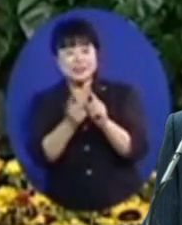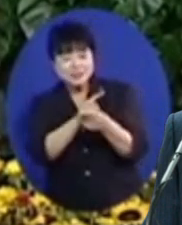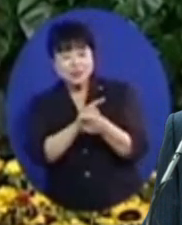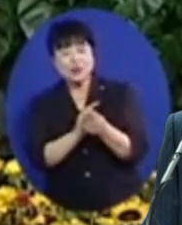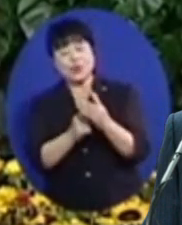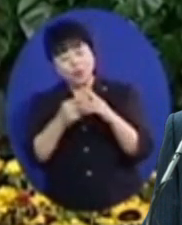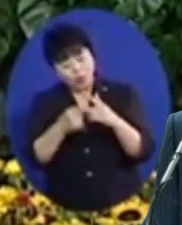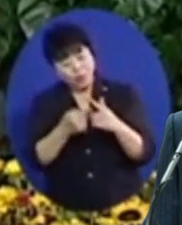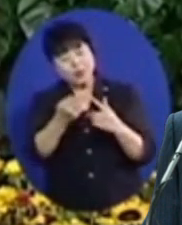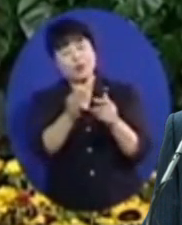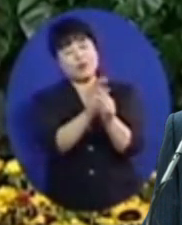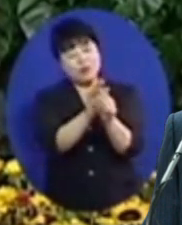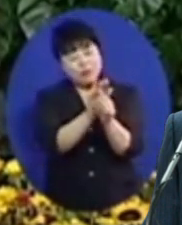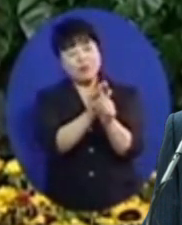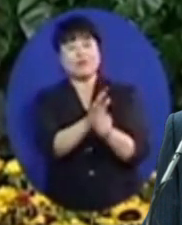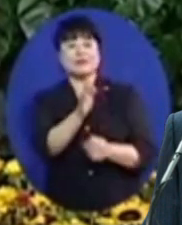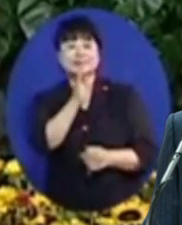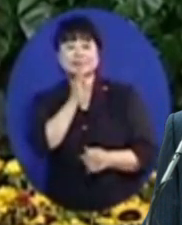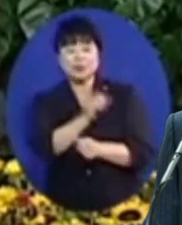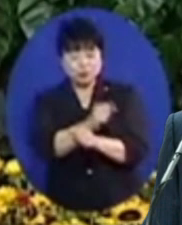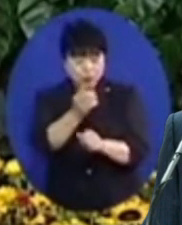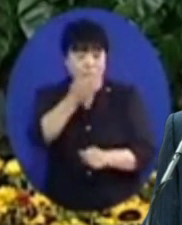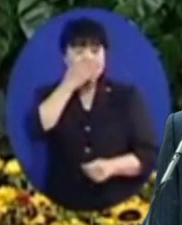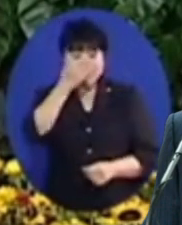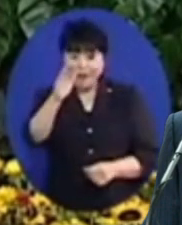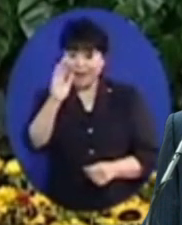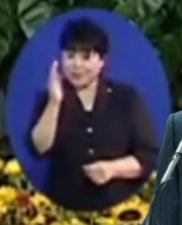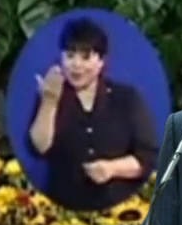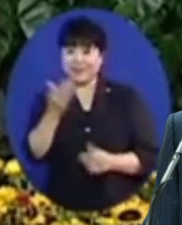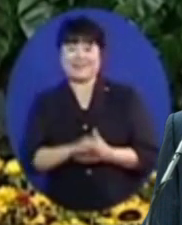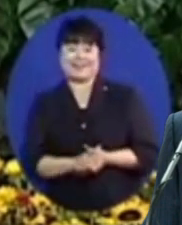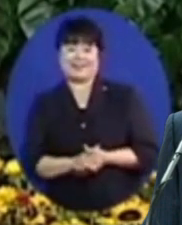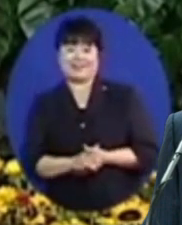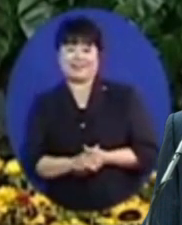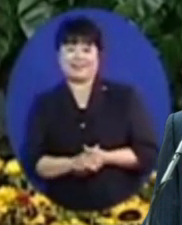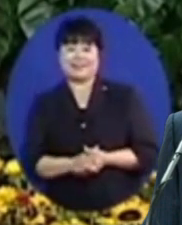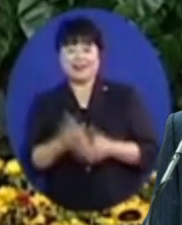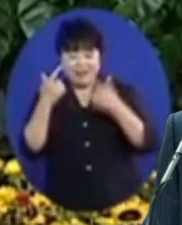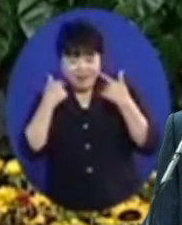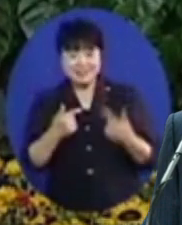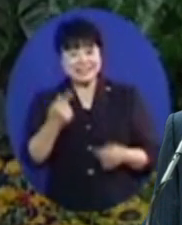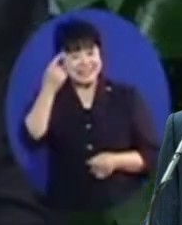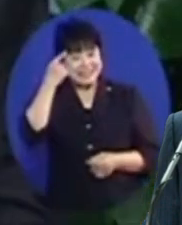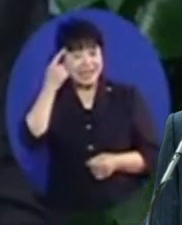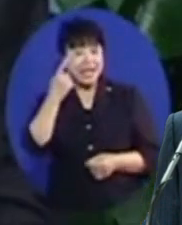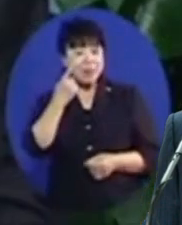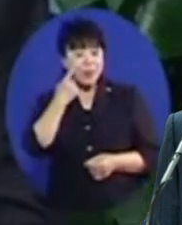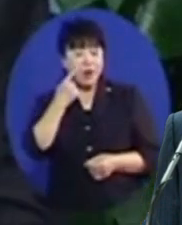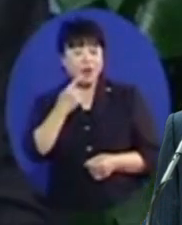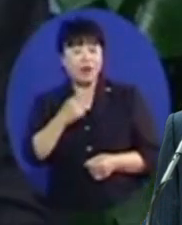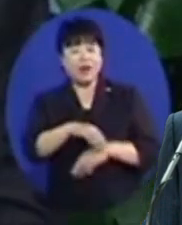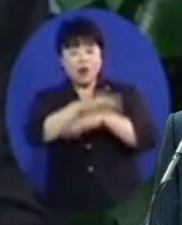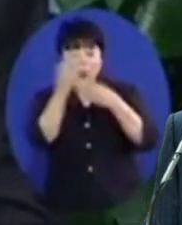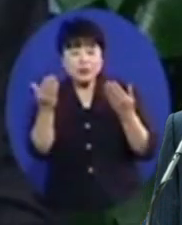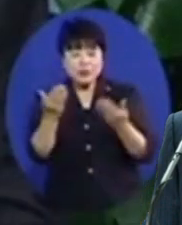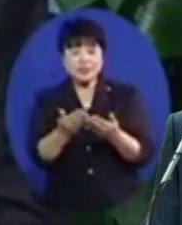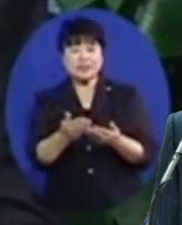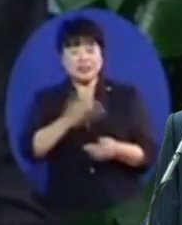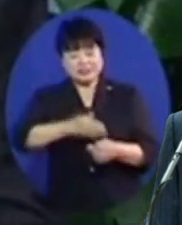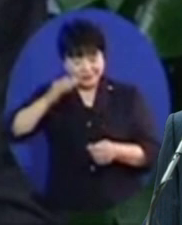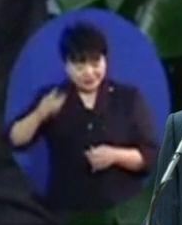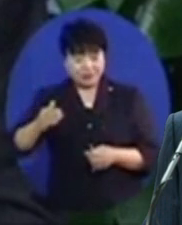잘 알게 되고 진정으로 용서할 수 있게 되는 것입니다. 그리고 언제나 우리가 생각할 모든 일은